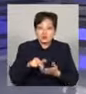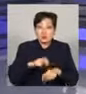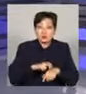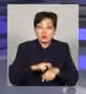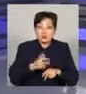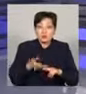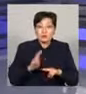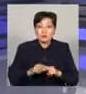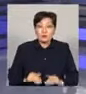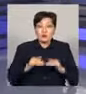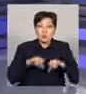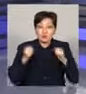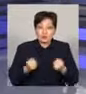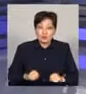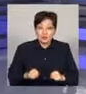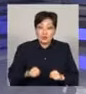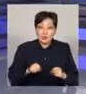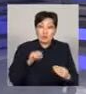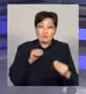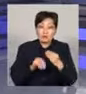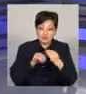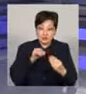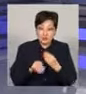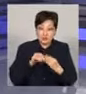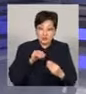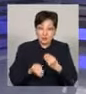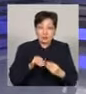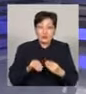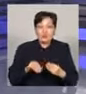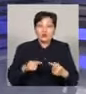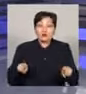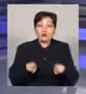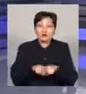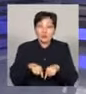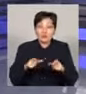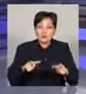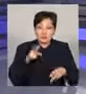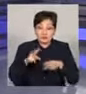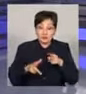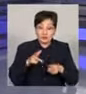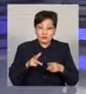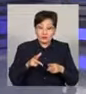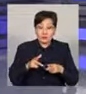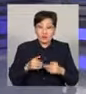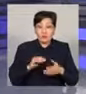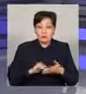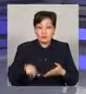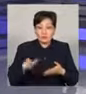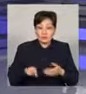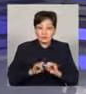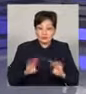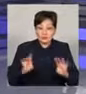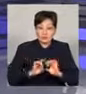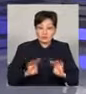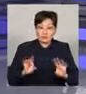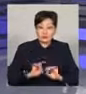Оған себеп жоғары жылдамдықпен ағылып жатқан көліктер. Мезі болған жұрт осылай деп шағымын айтып отыр. Әріптесім Оразай